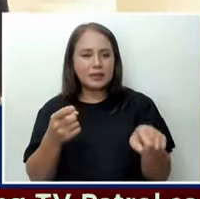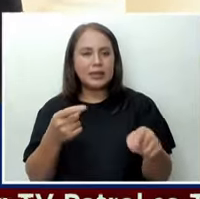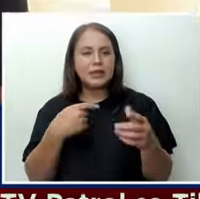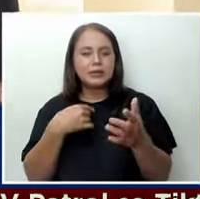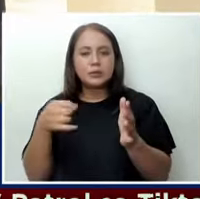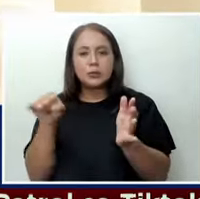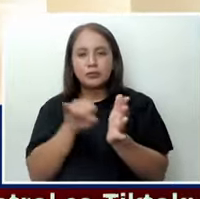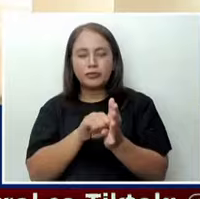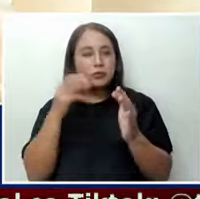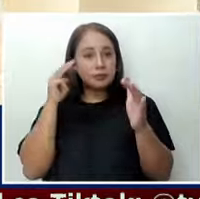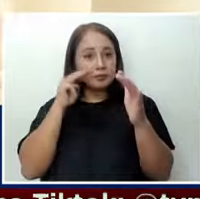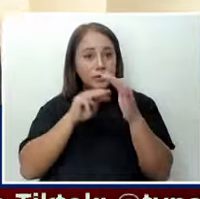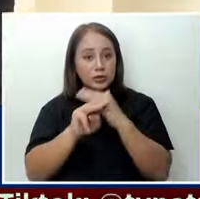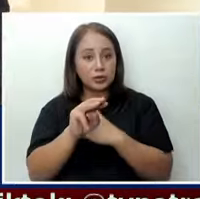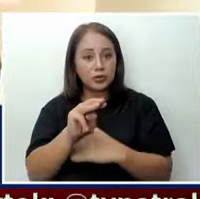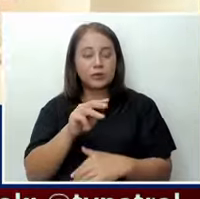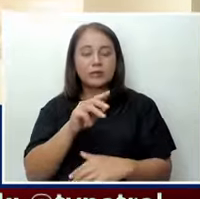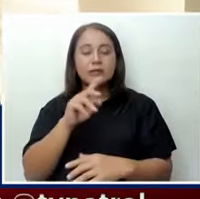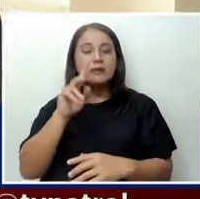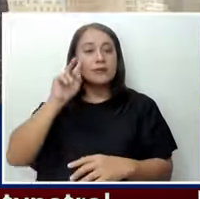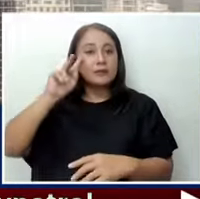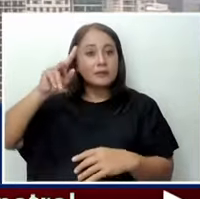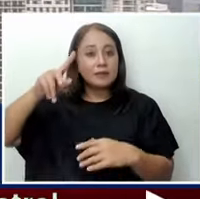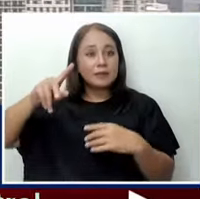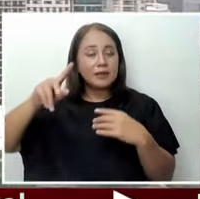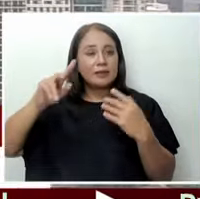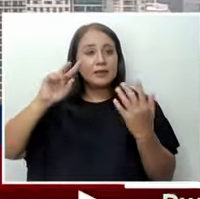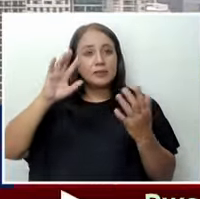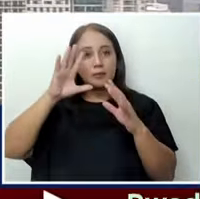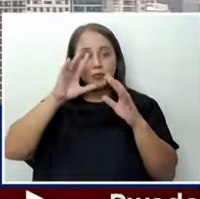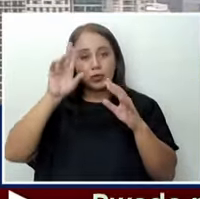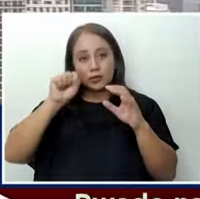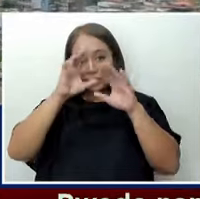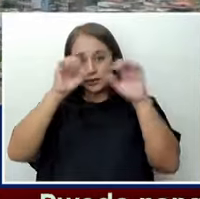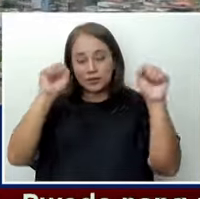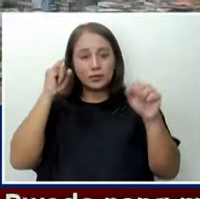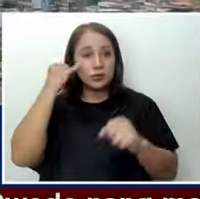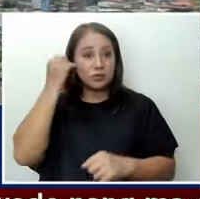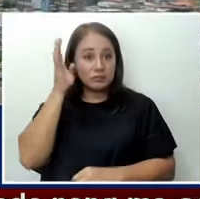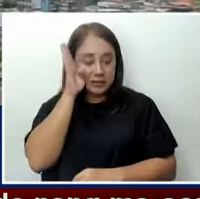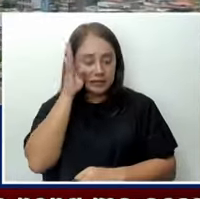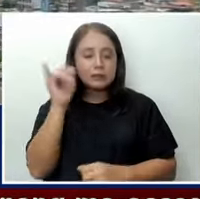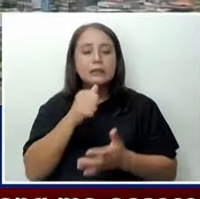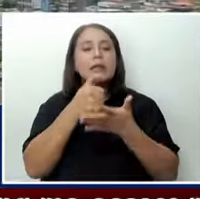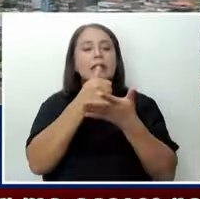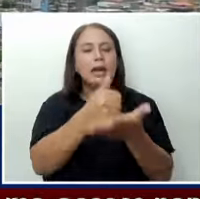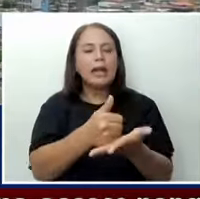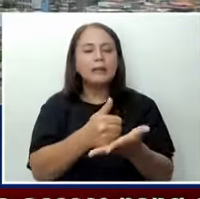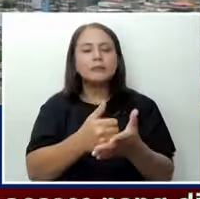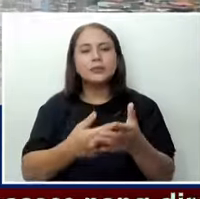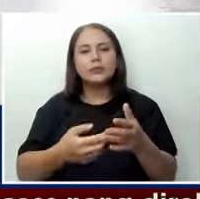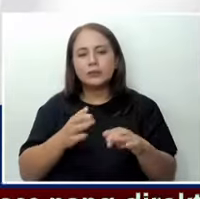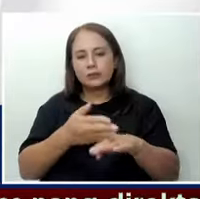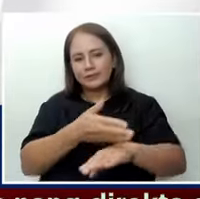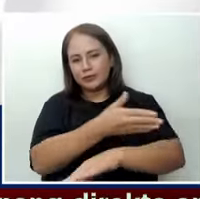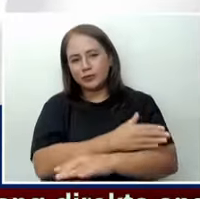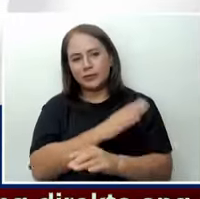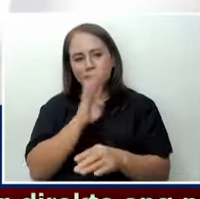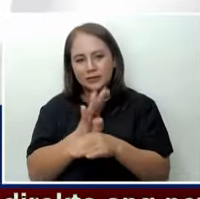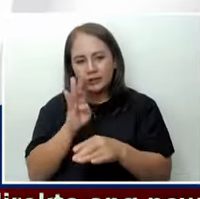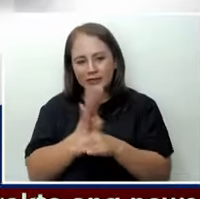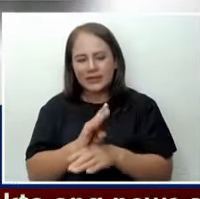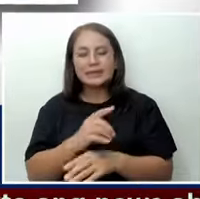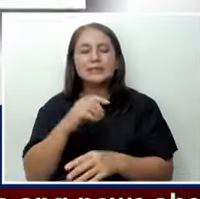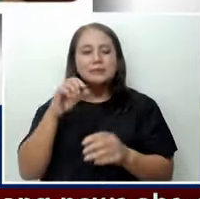Mission ni U.S. President Joe Biden sa Pilipinas, gusto rin nilang tumulong sa paglago ng negosyo. Kumpirmado